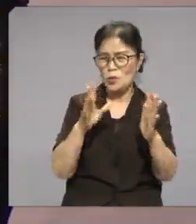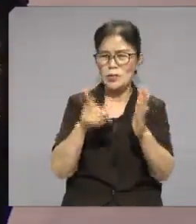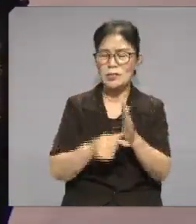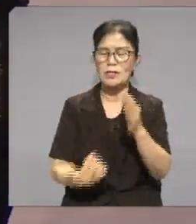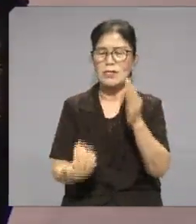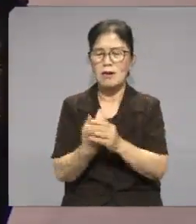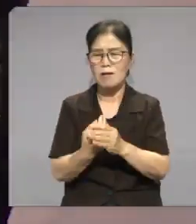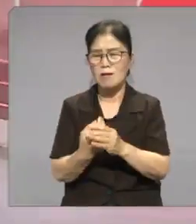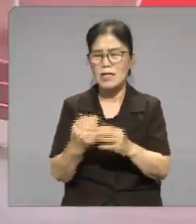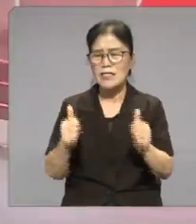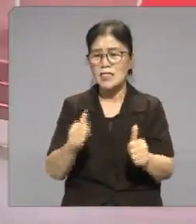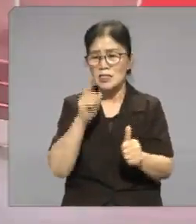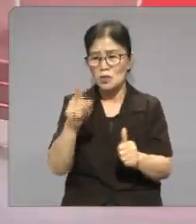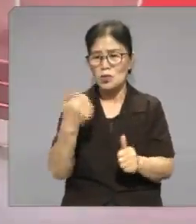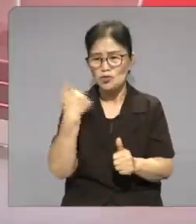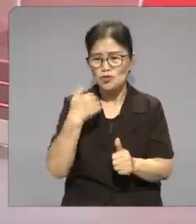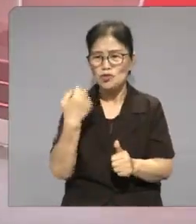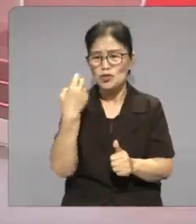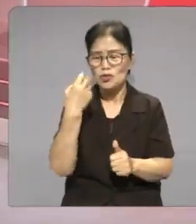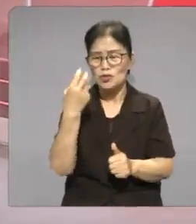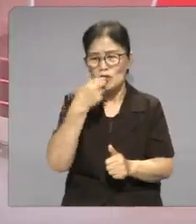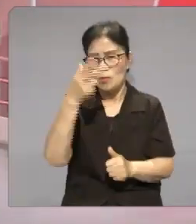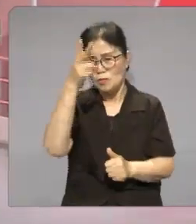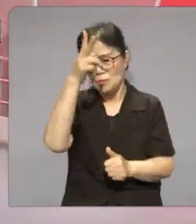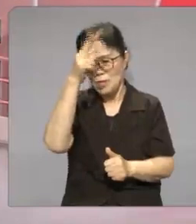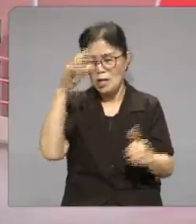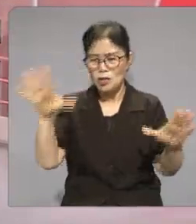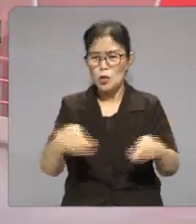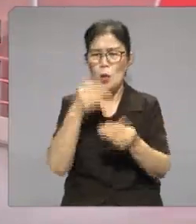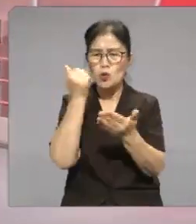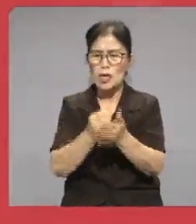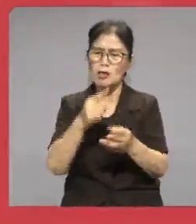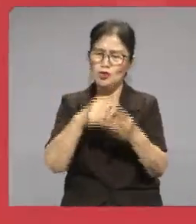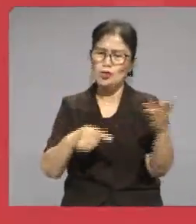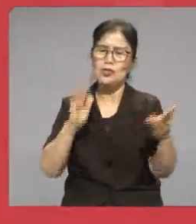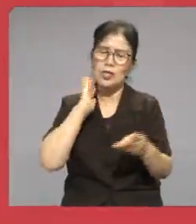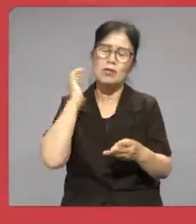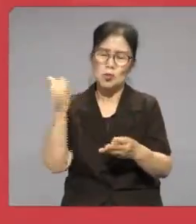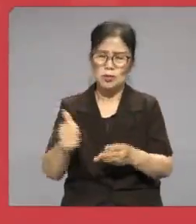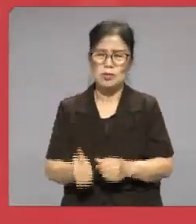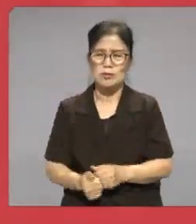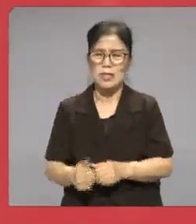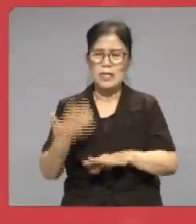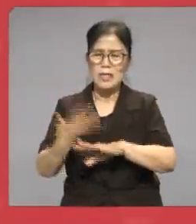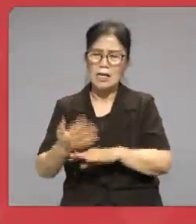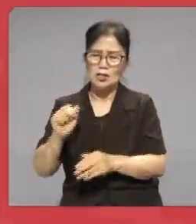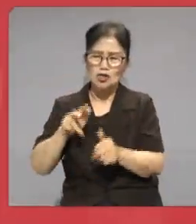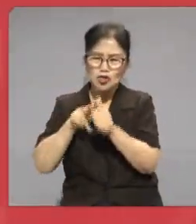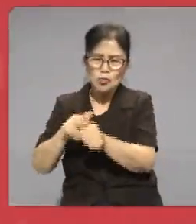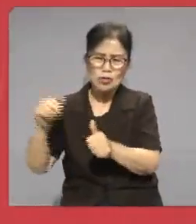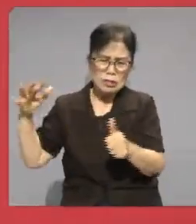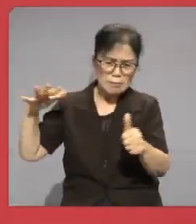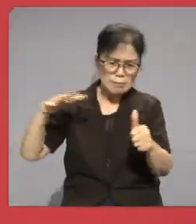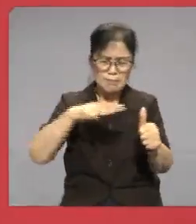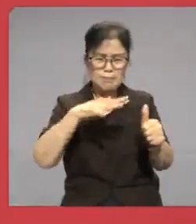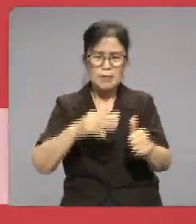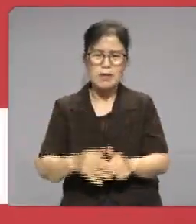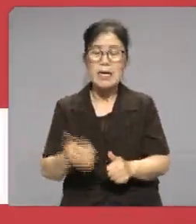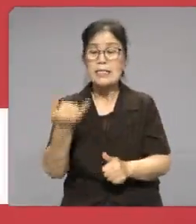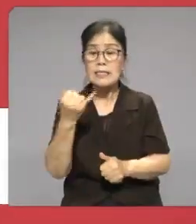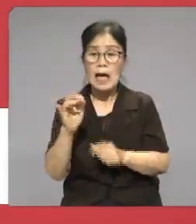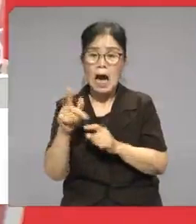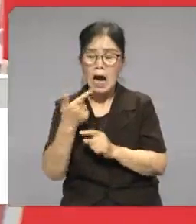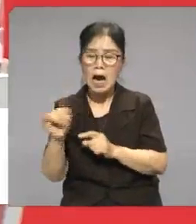사건을 기소한 검찰총장이 윤성열 대통령이라고 언급한 것을 두고 다른 후보들의 십자 포화가 쏟아졌습니다 나경